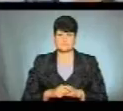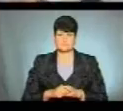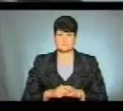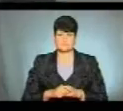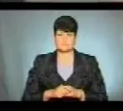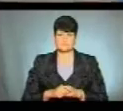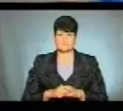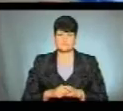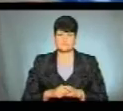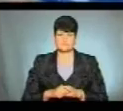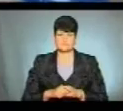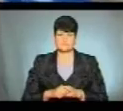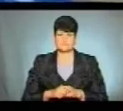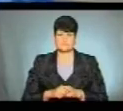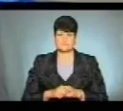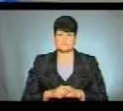І